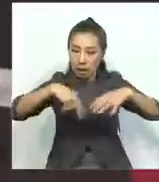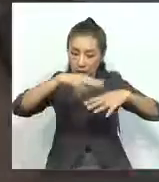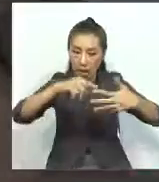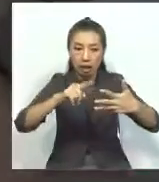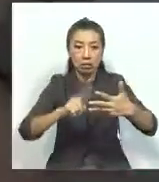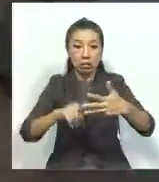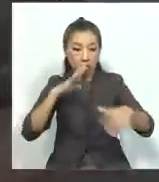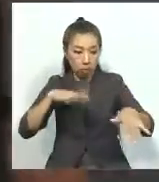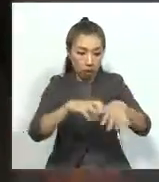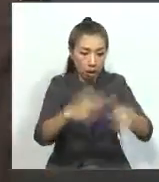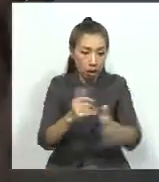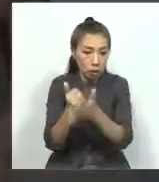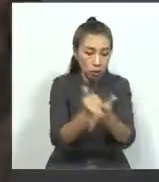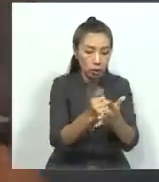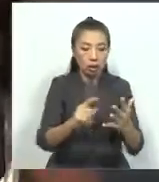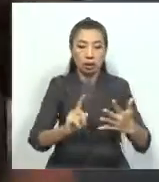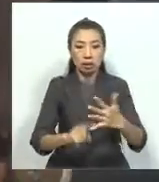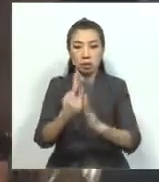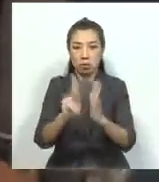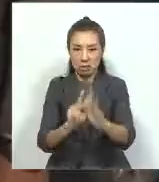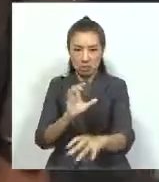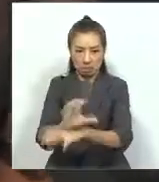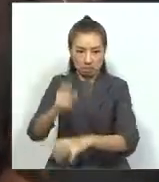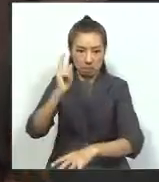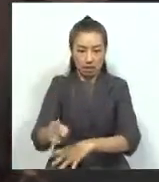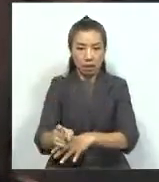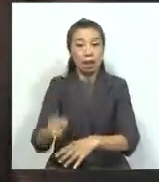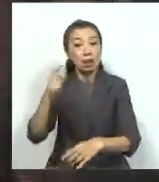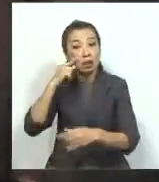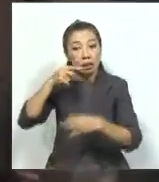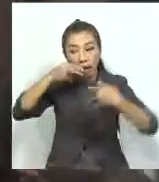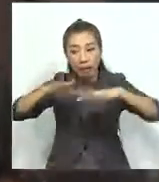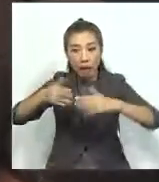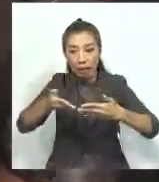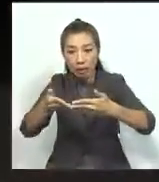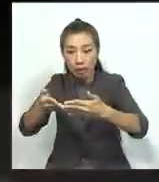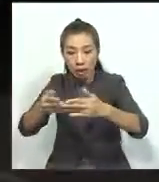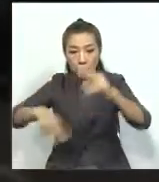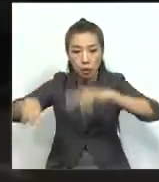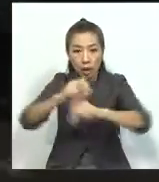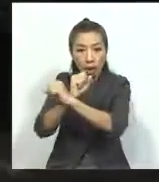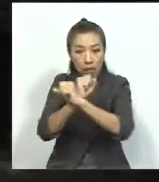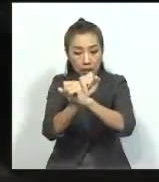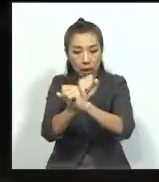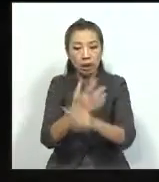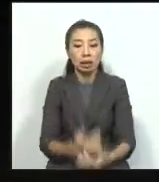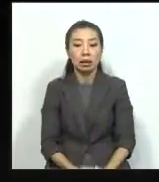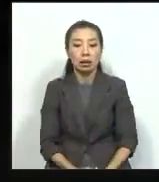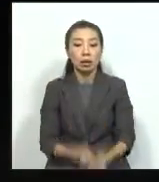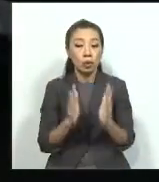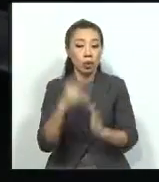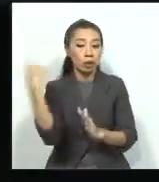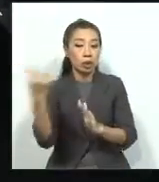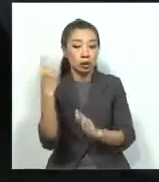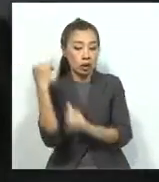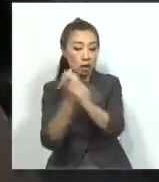บังคับใช้กฎหมายอย่างจริงจังและเข้มงวดมาตรการความปลอดภัยทางน้ำมาตรการความการดูแลความปลอดภัยนักท่องเ